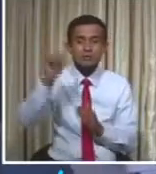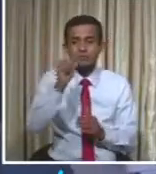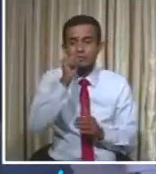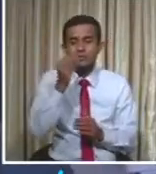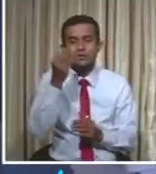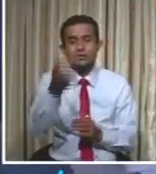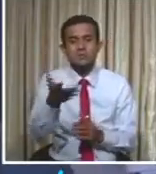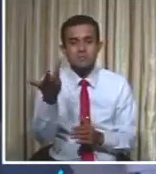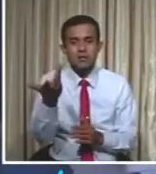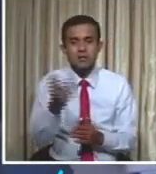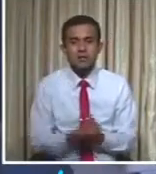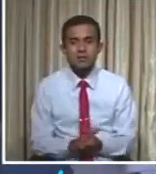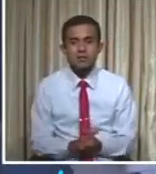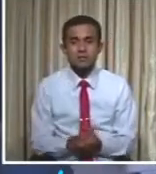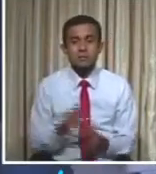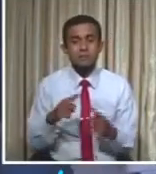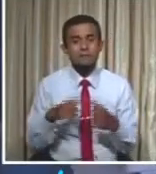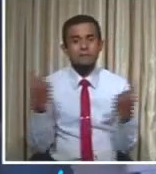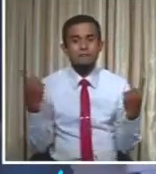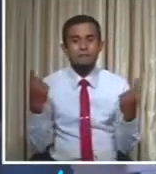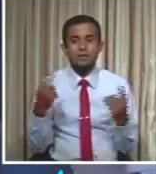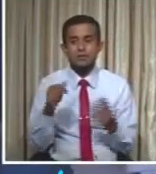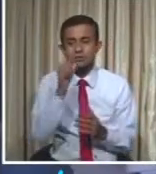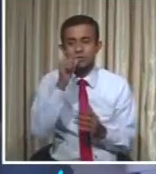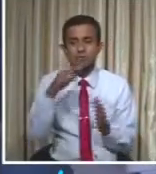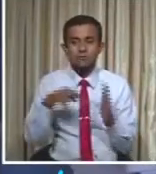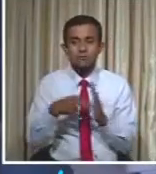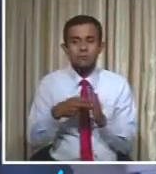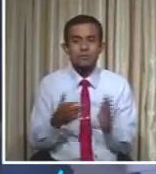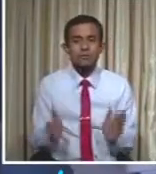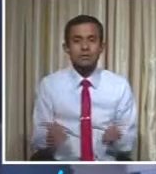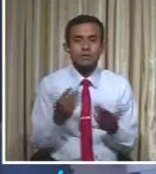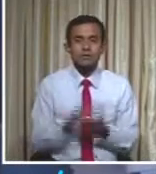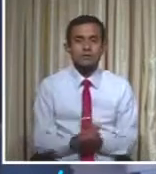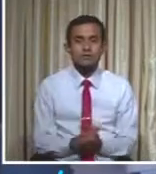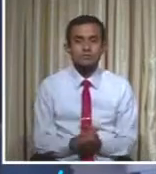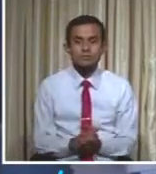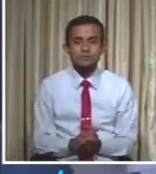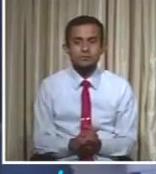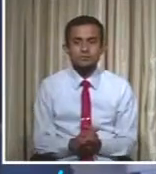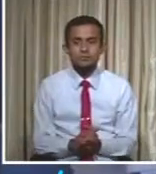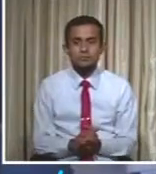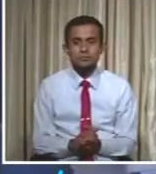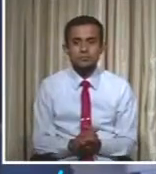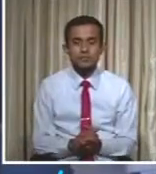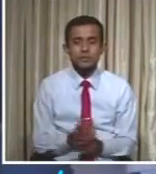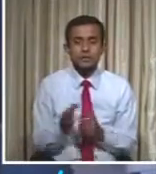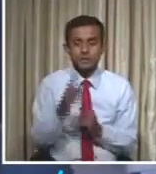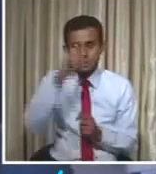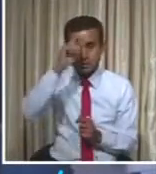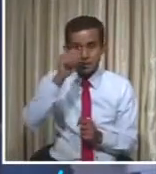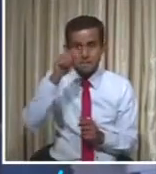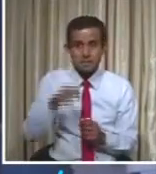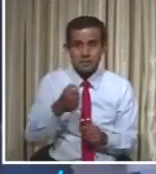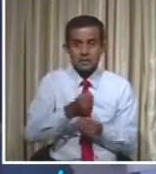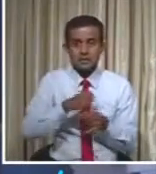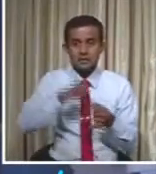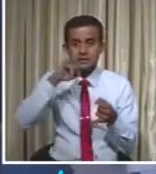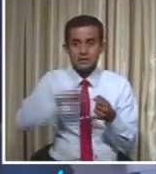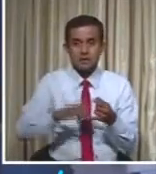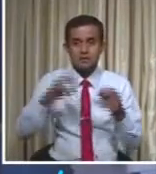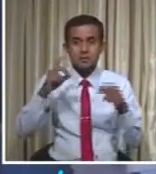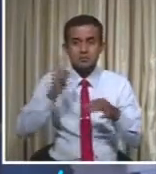නැහැ. ඉතින් ඒකට වෙනම ජල ව්‍යාපෘතියක් යන්න වෙනවා. Honorable Member please wind up. හරි සභාපතිතුමනි, එනිසා මේ ගෑස් ප්‍රශ්නය